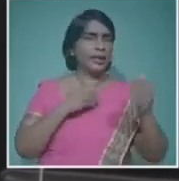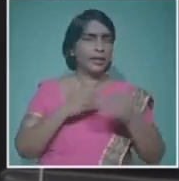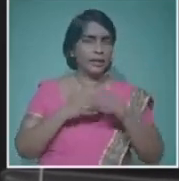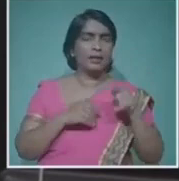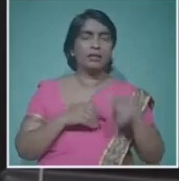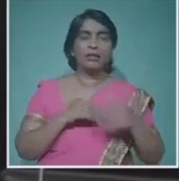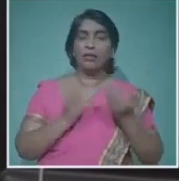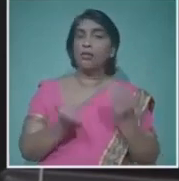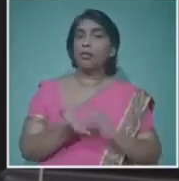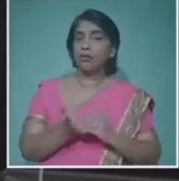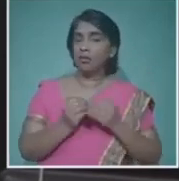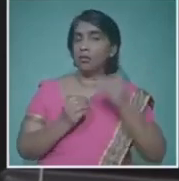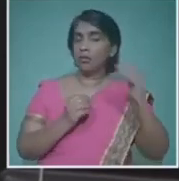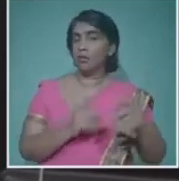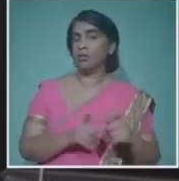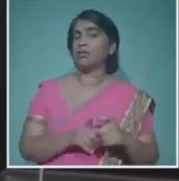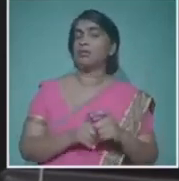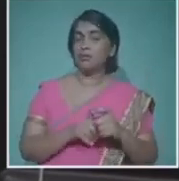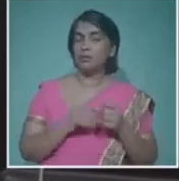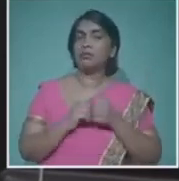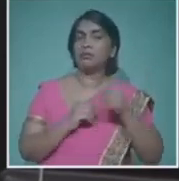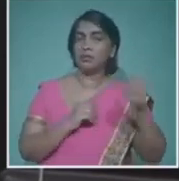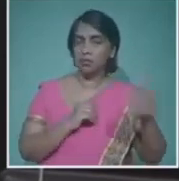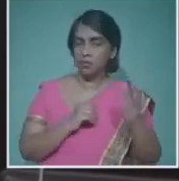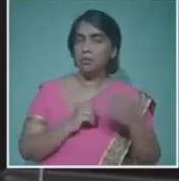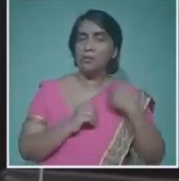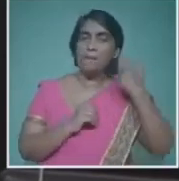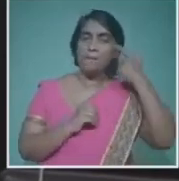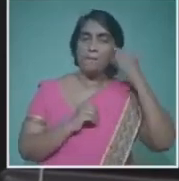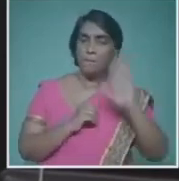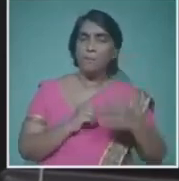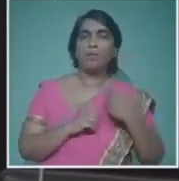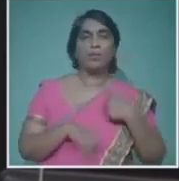ඒක තවත් දෙගුණයක් කරන්න බලාපොරොත්තු වෙනවා කියන එක මේ අවස්ථාවේ සඳහන් කරනවා.